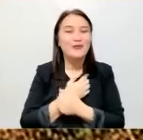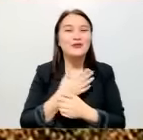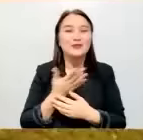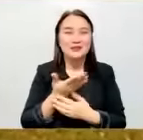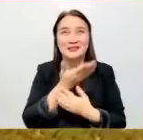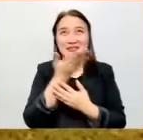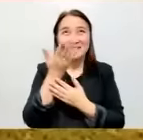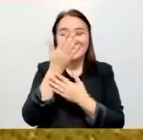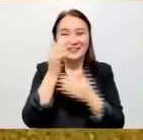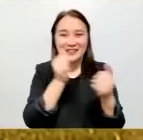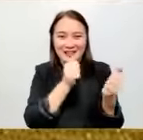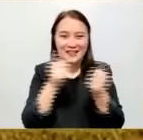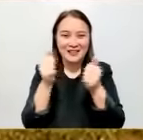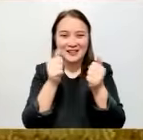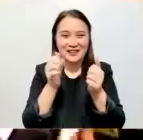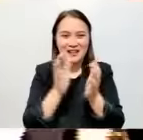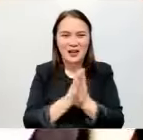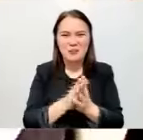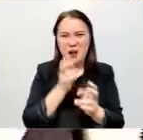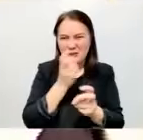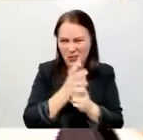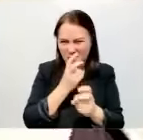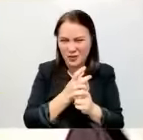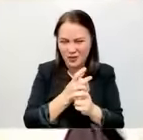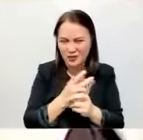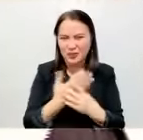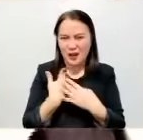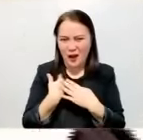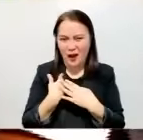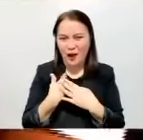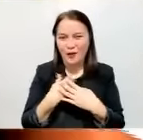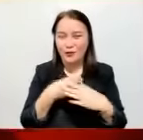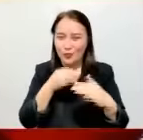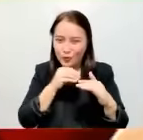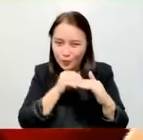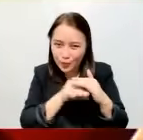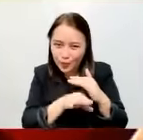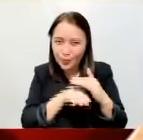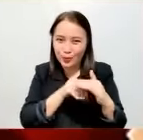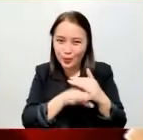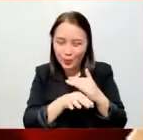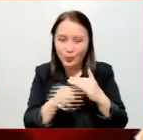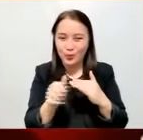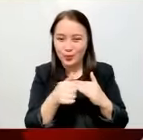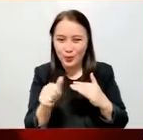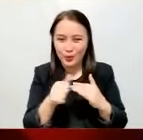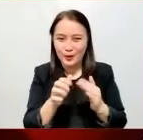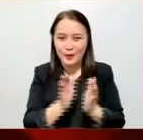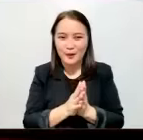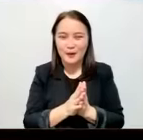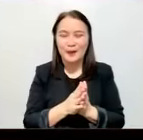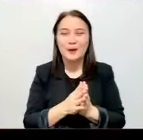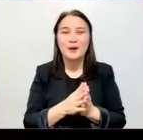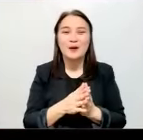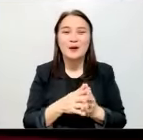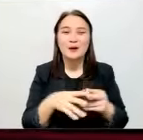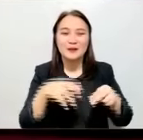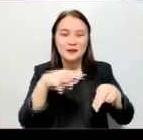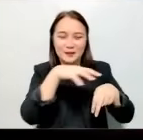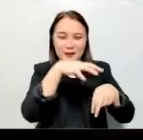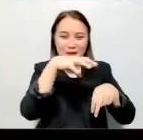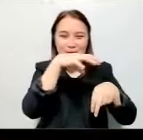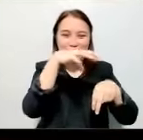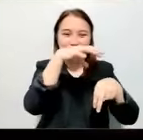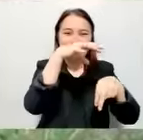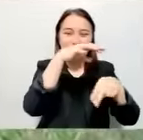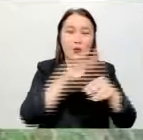ang pagpapalobo ng mga hot air balloon. Ayon kay Chris, isa sa mga balloon pilot na nagpalipad kay Dino, inaabot ng